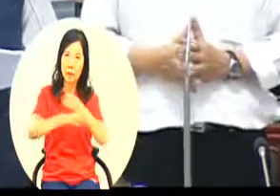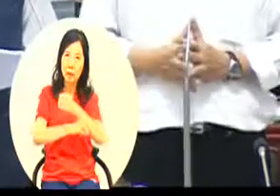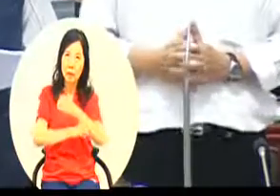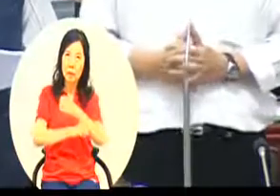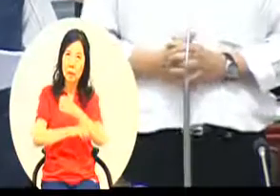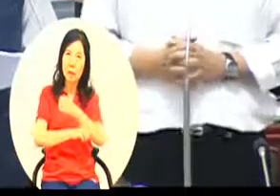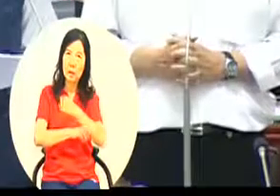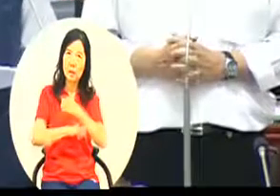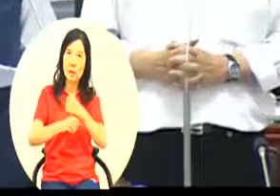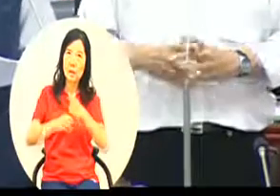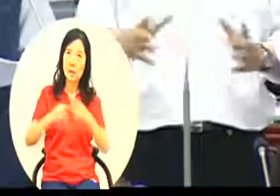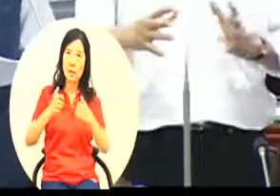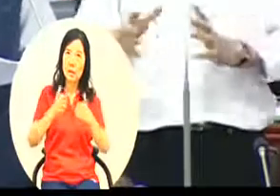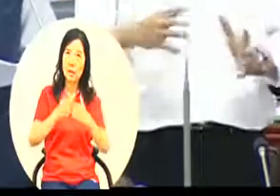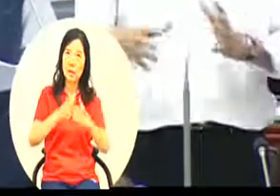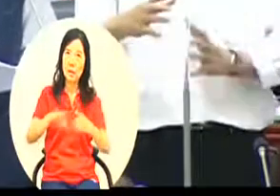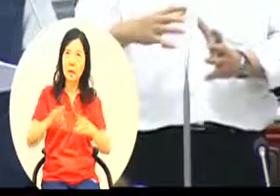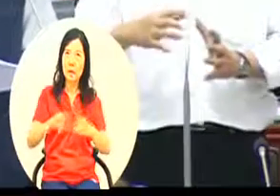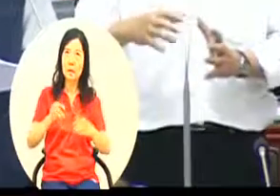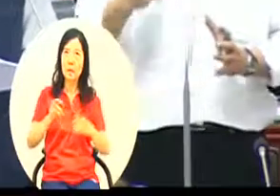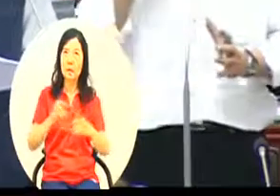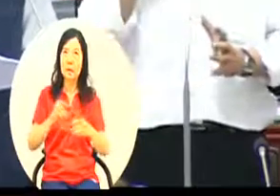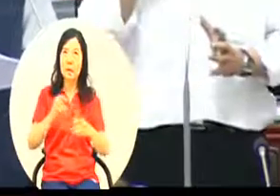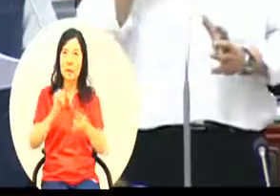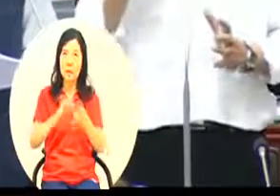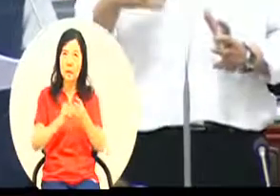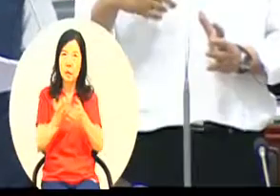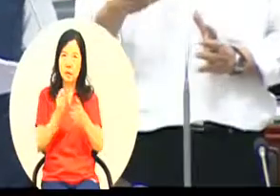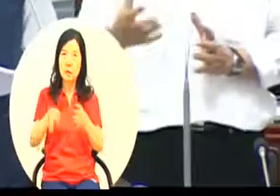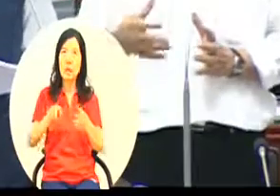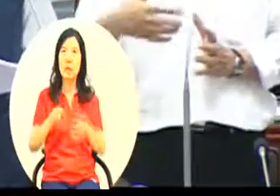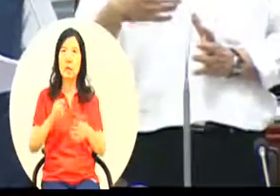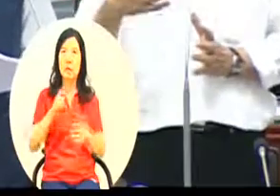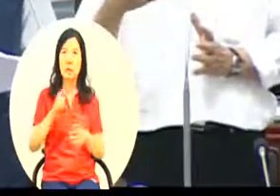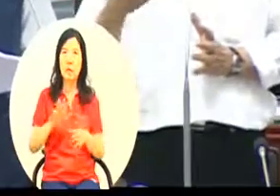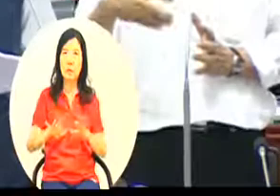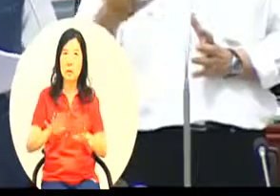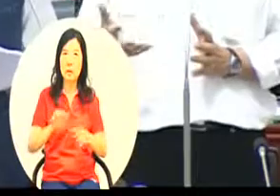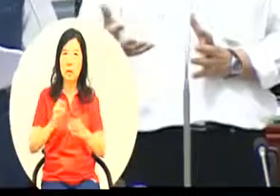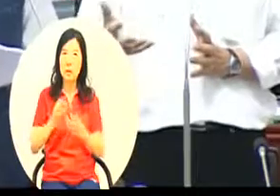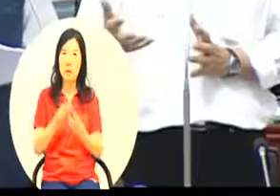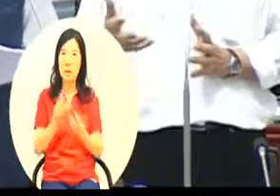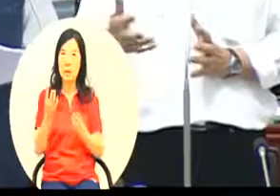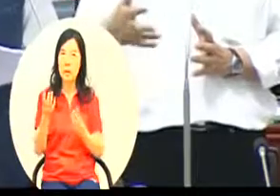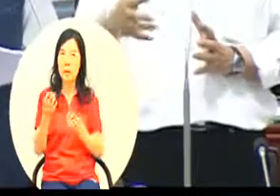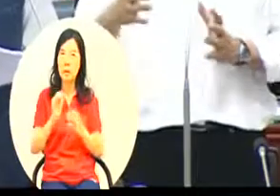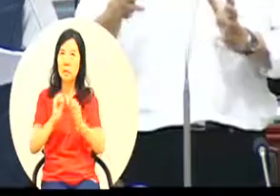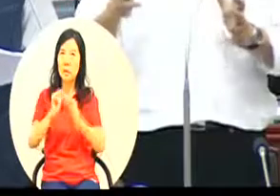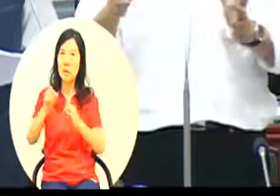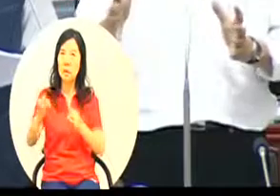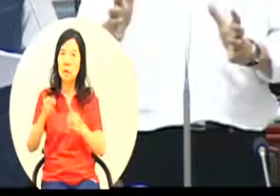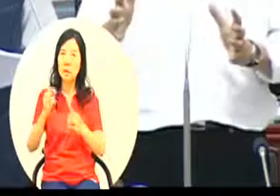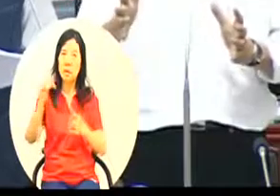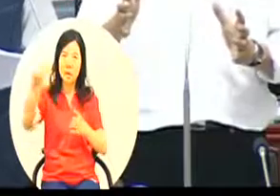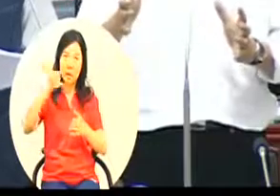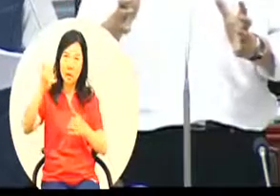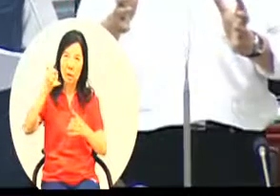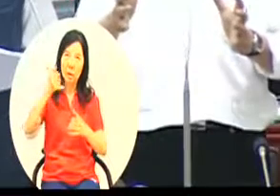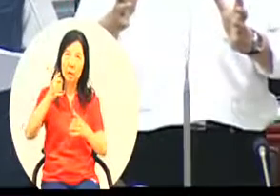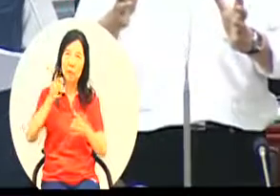轿车的部分， 是 会马上有这个地步。那如果说有一些民众他一直打不进去，我们也要